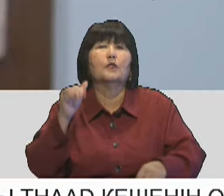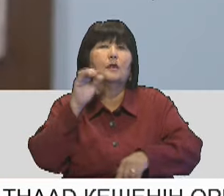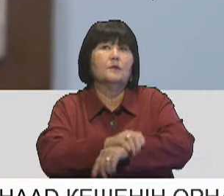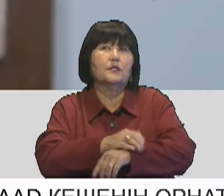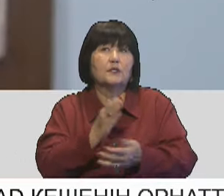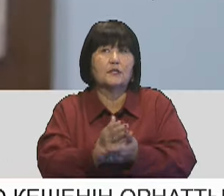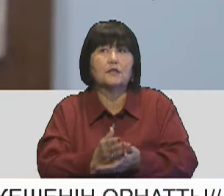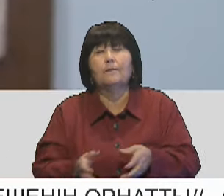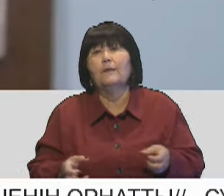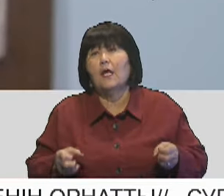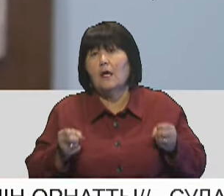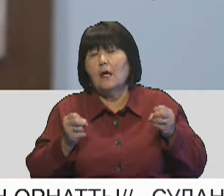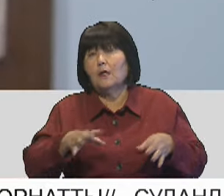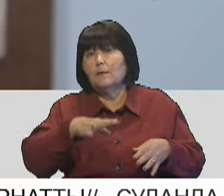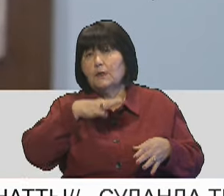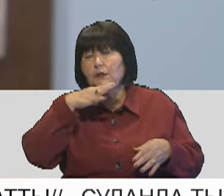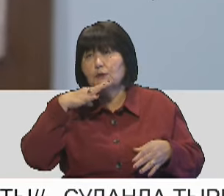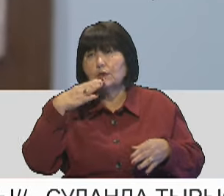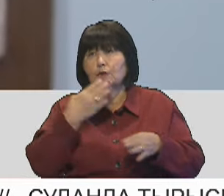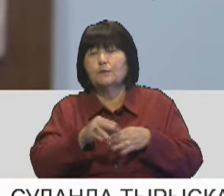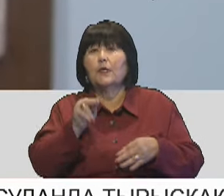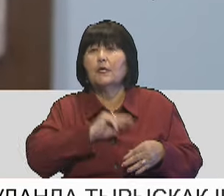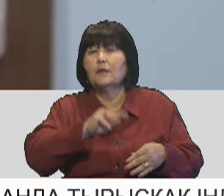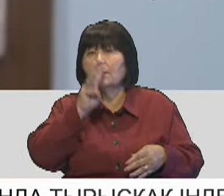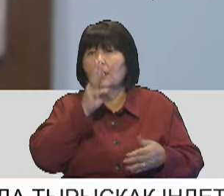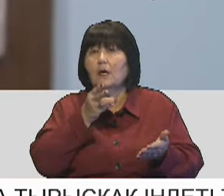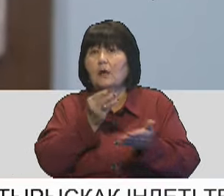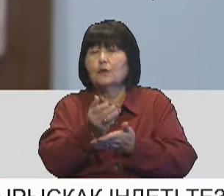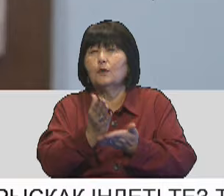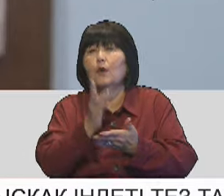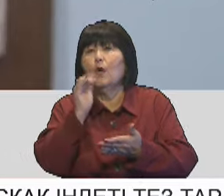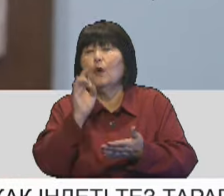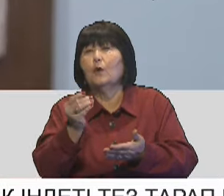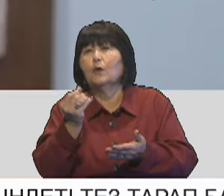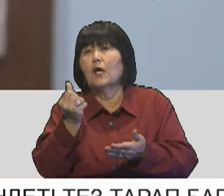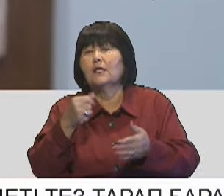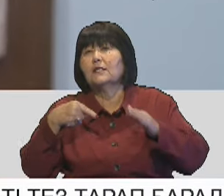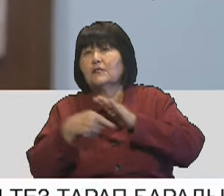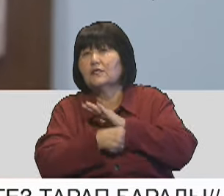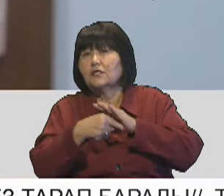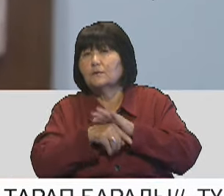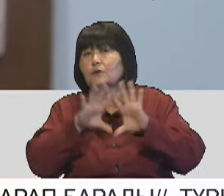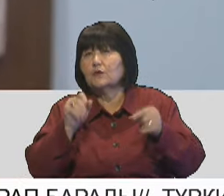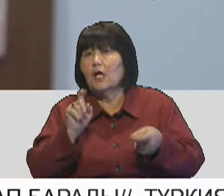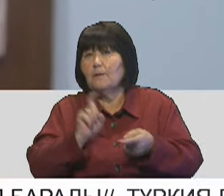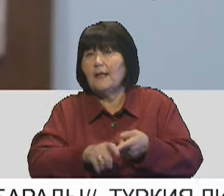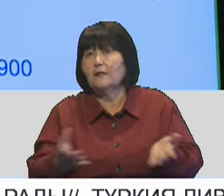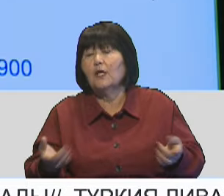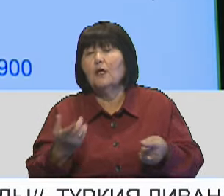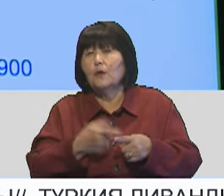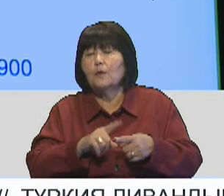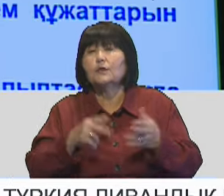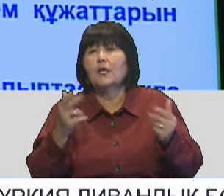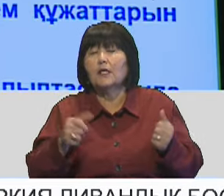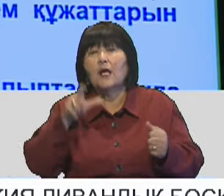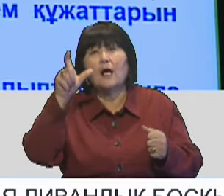анықталған. Қылмыстардың көп бөлігі мына еңбек ақы төлеу қорының қазір қаражаттарын жымқырумен байланысты. Бұл жерде әрине